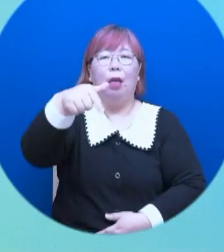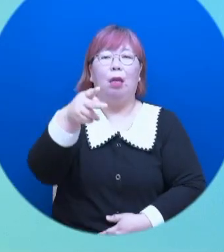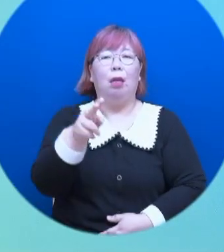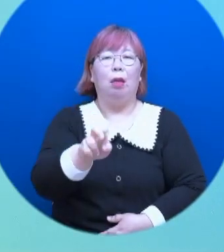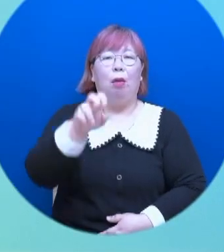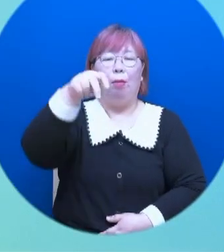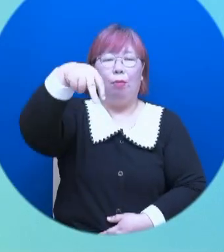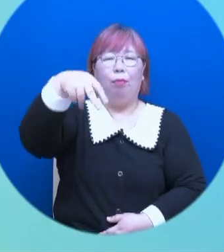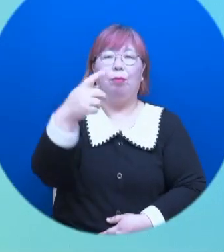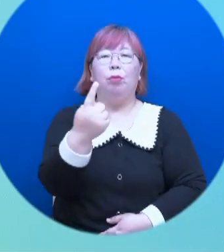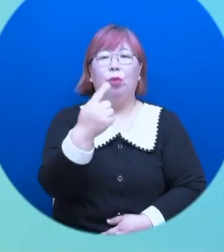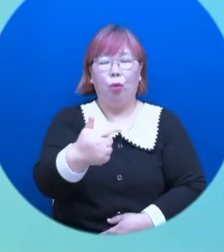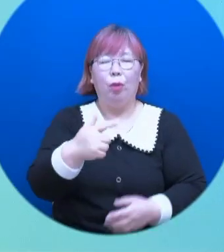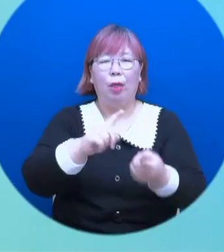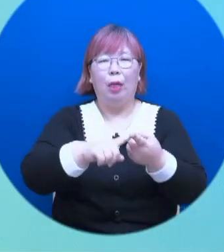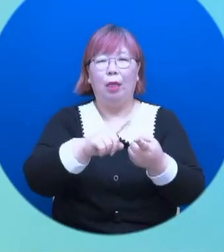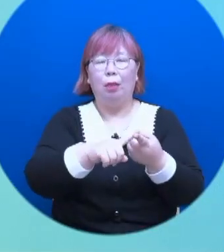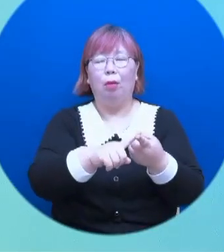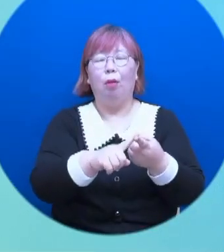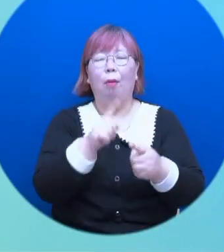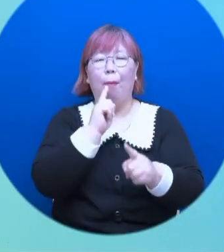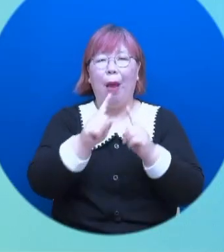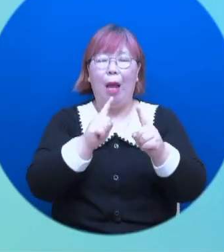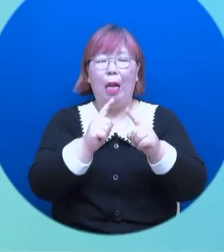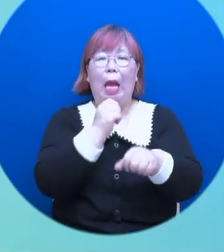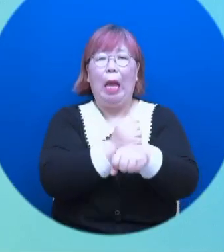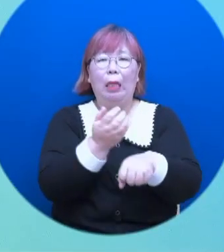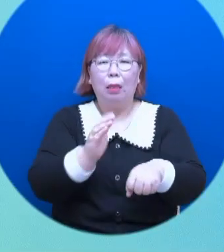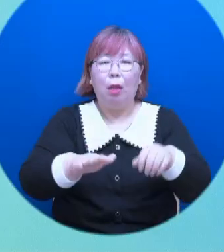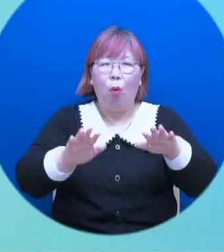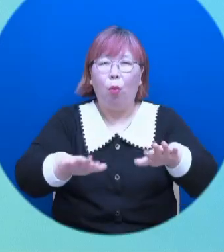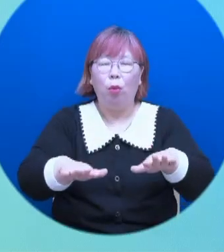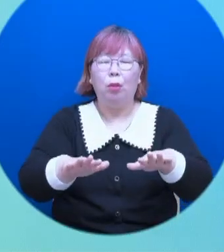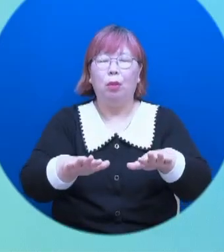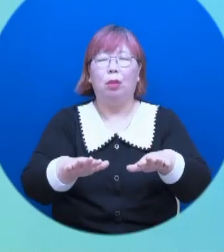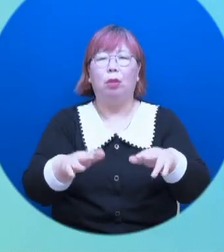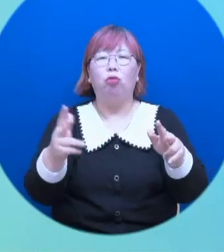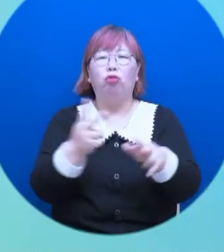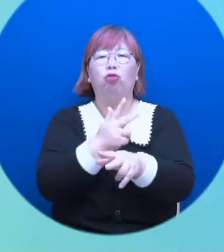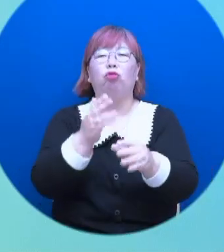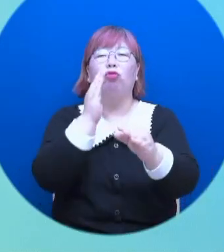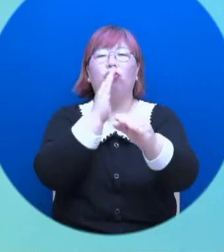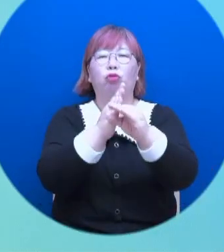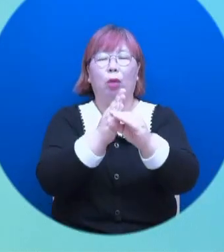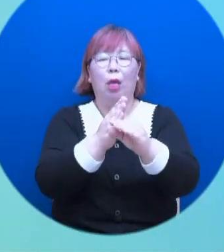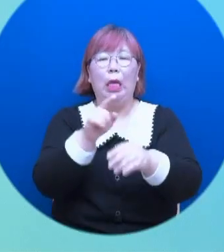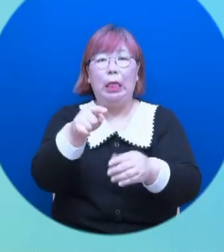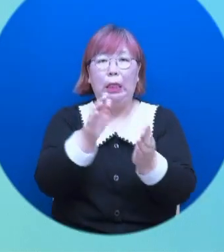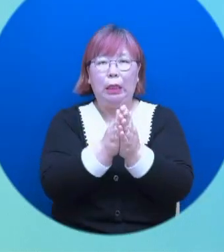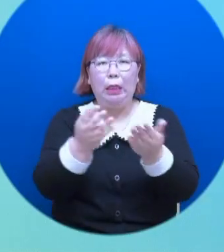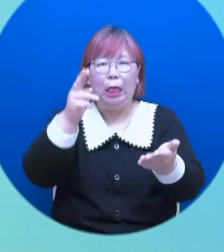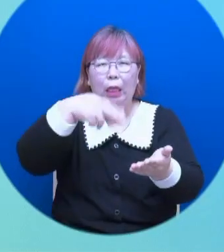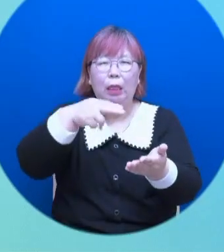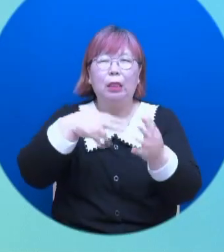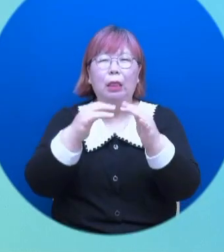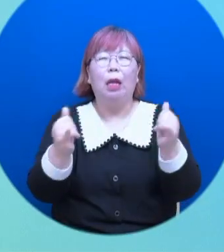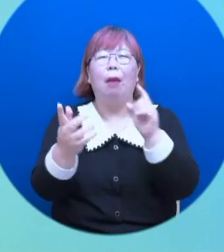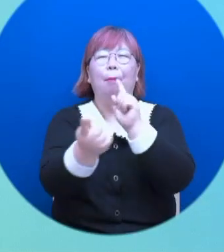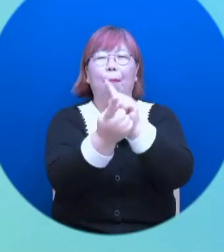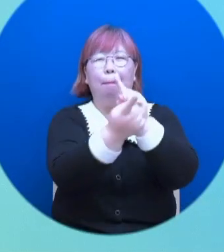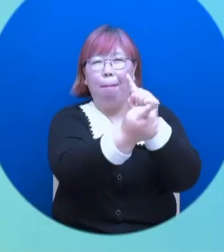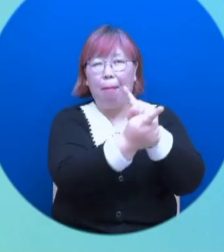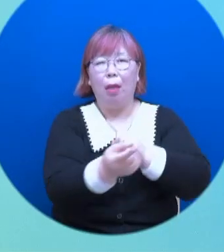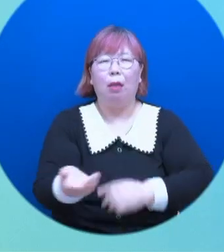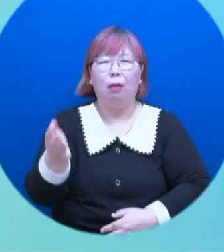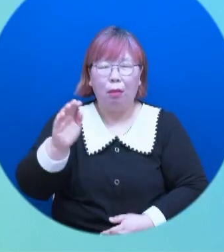주중에 이 책을 읽고 계신 분들을 몇 분 만나게 됐어요. 근데 하나같이 하시는 말씀이